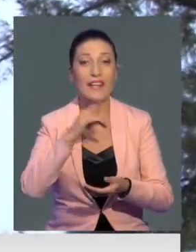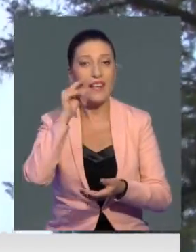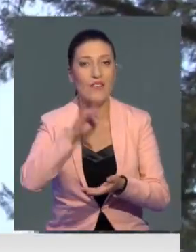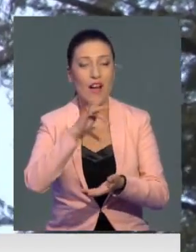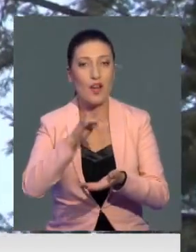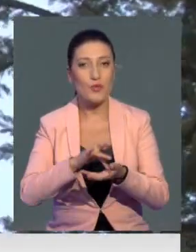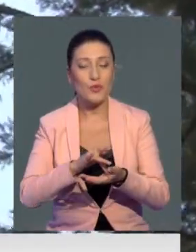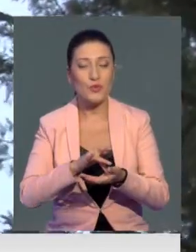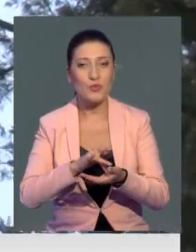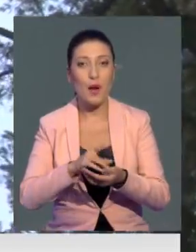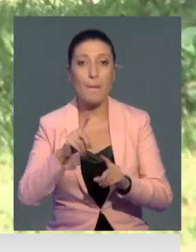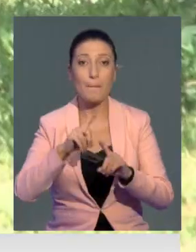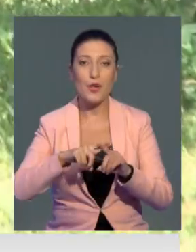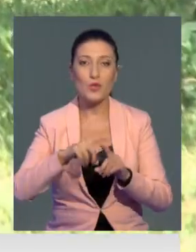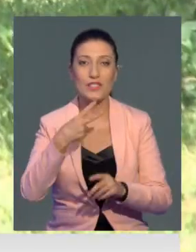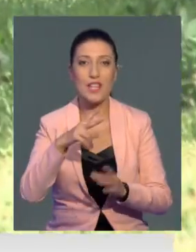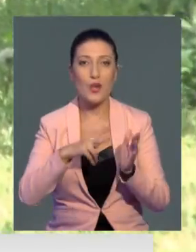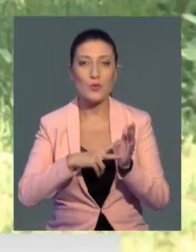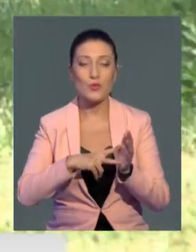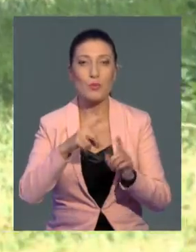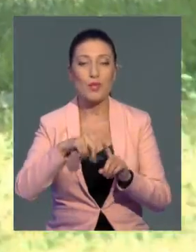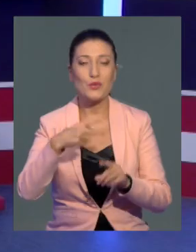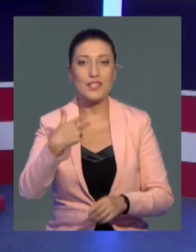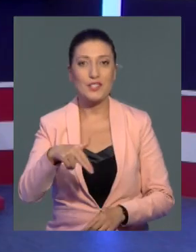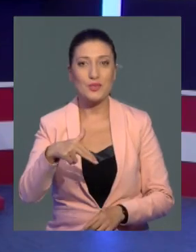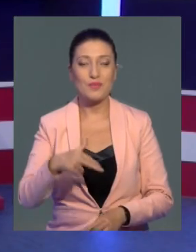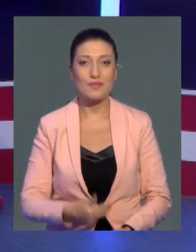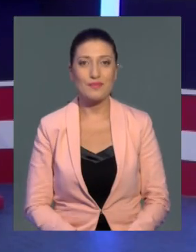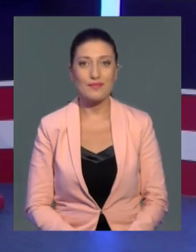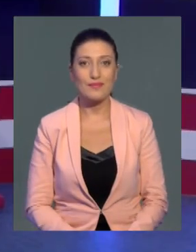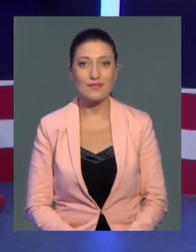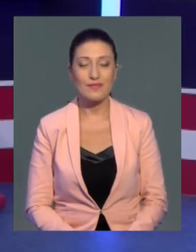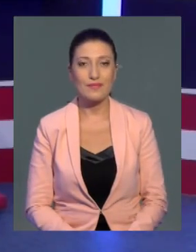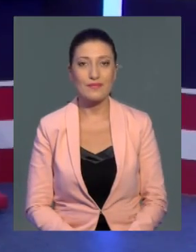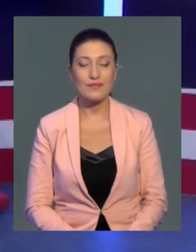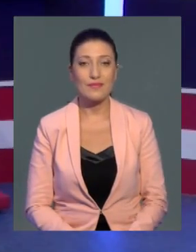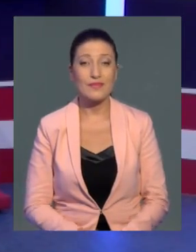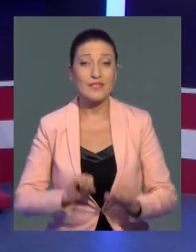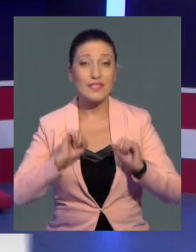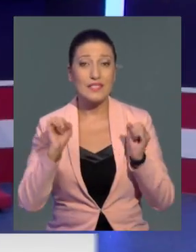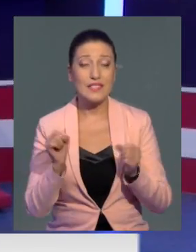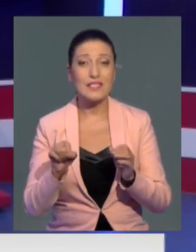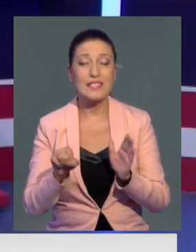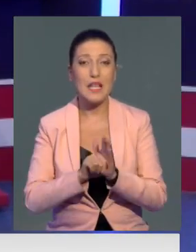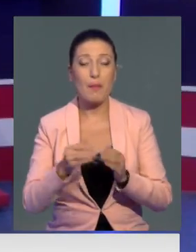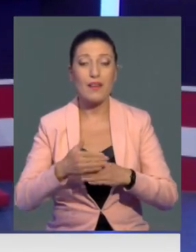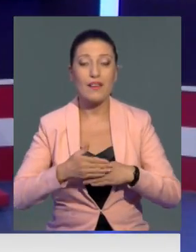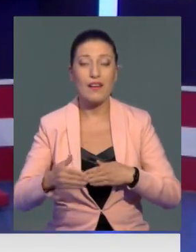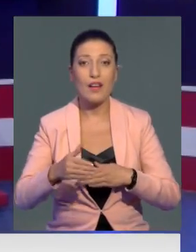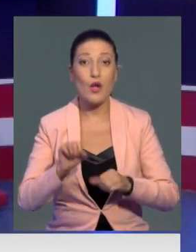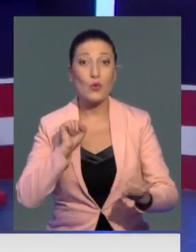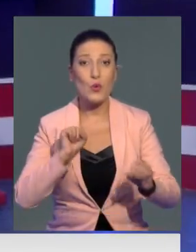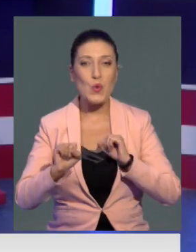Երևանում, հասնելով +28-ից +30 աստիճանի։ Իսկ Սաստիկ Ձմեռվան ընթառաջ Գյումրիում եւս մի ընտանիք է դուրս